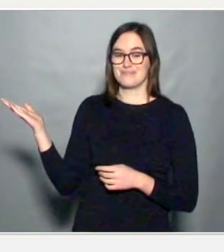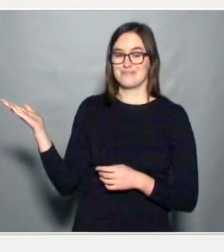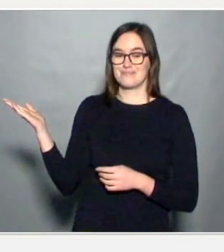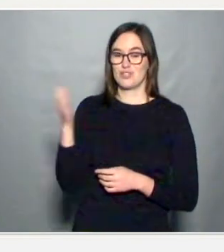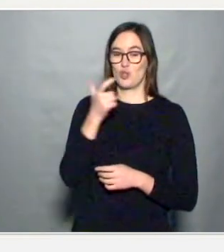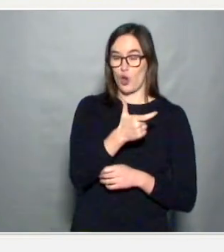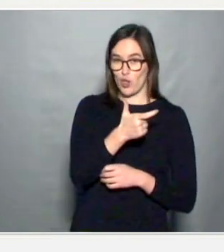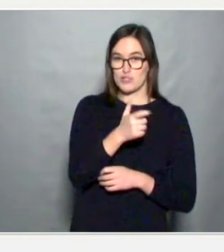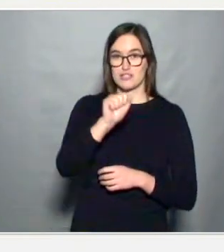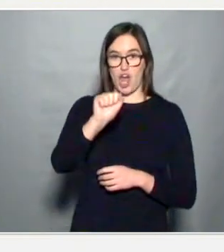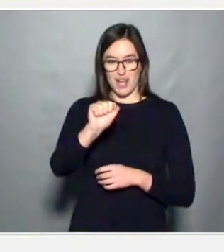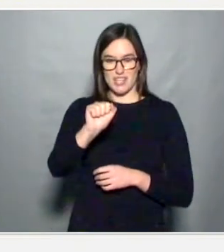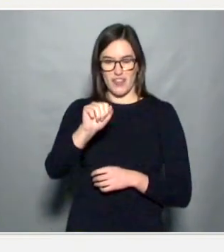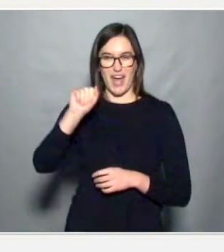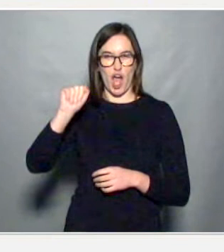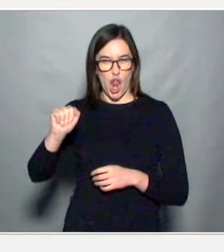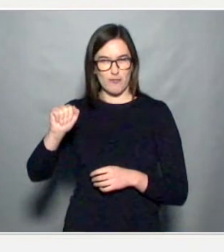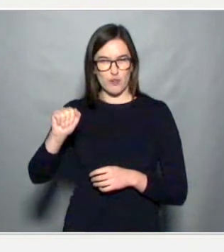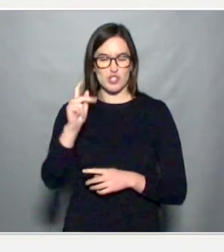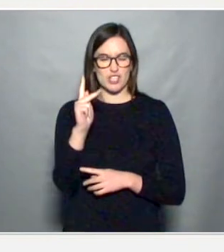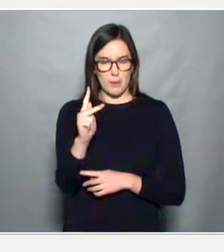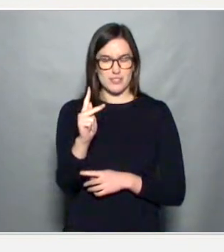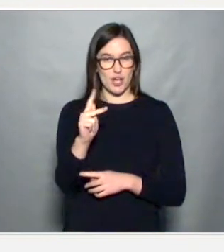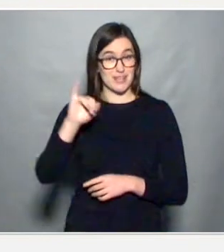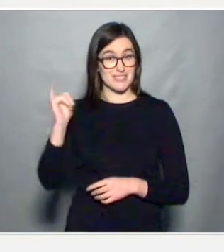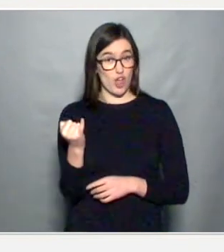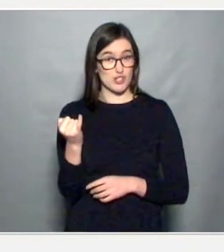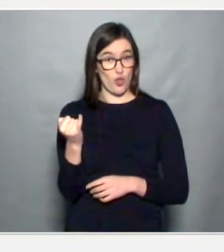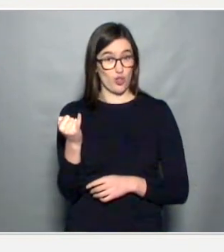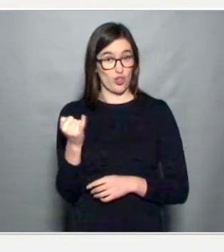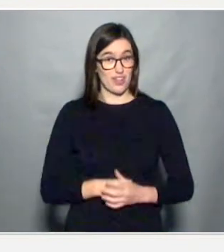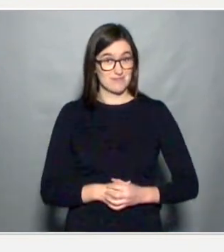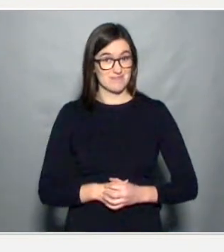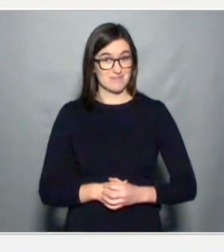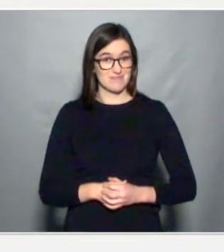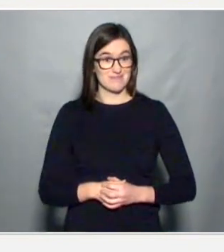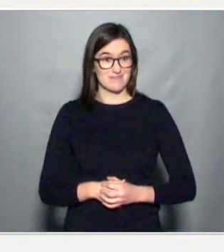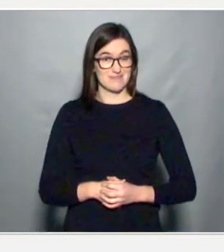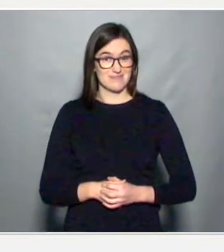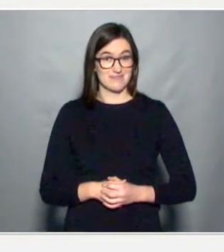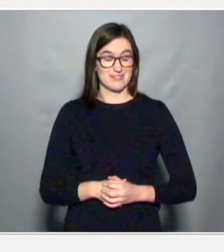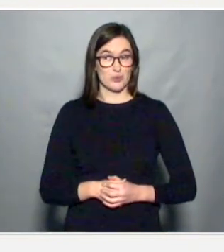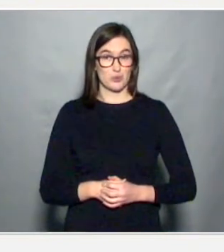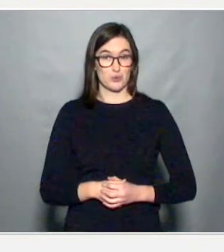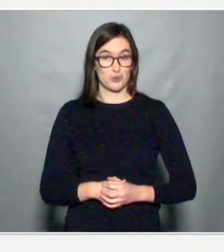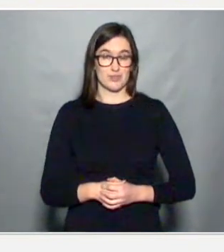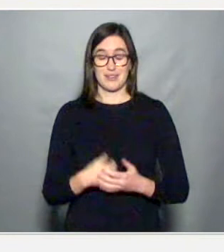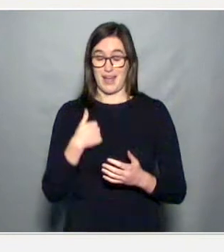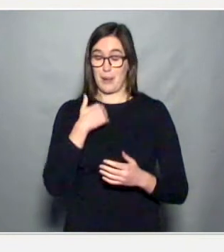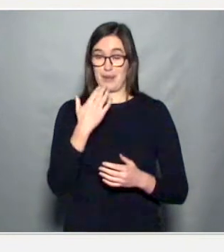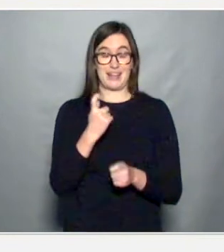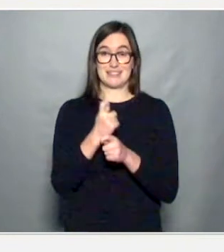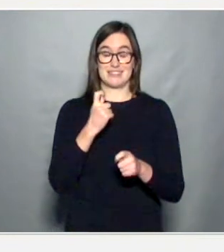Giorgos Alexander Alfons Karpatakis Jansson. Jag blir nästan anfådd själv när jag säger